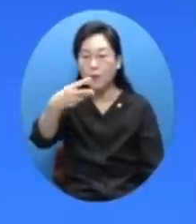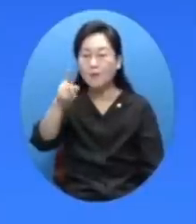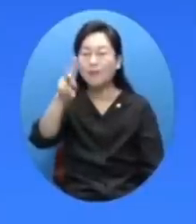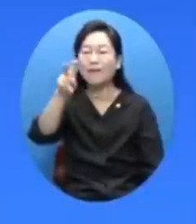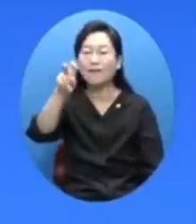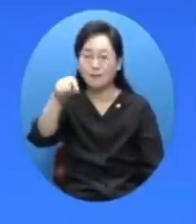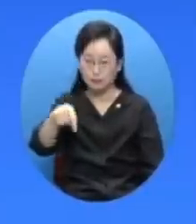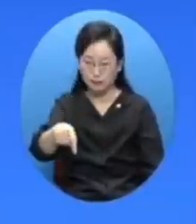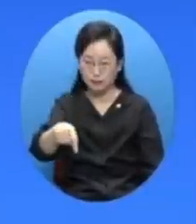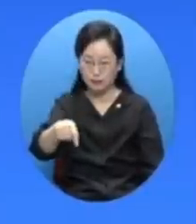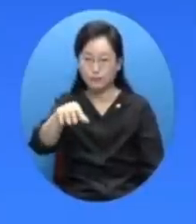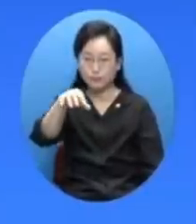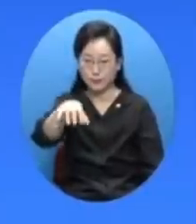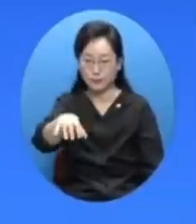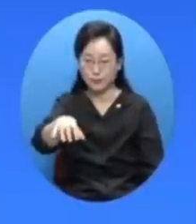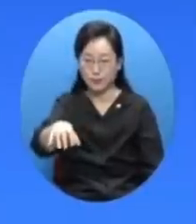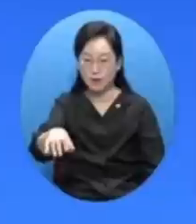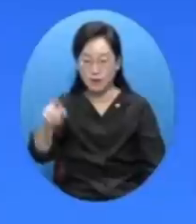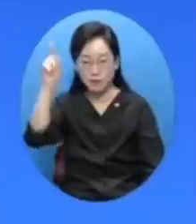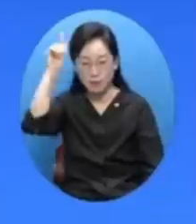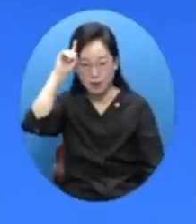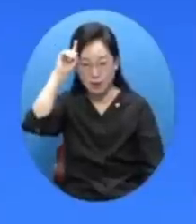거기는 100%